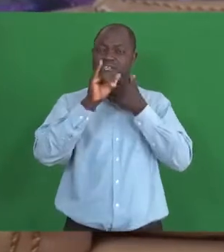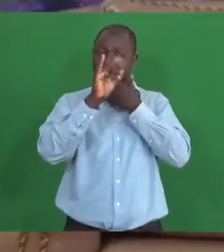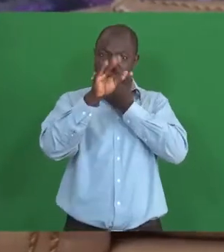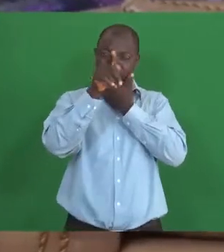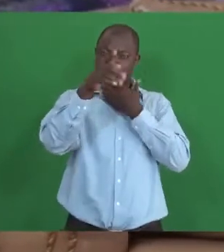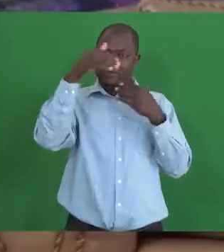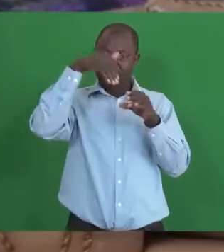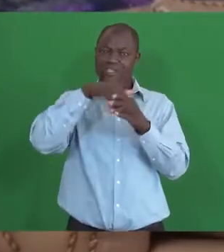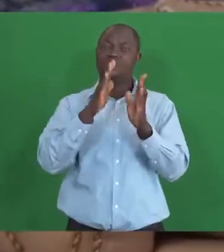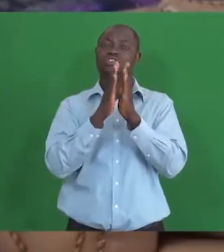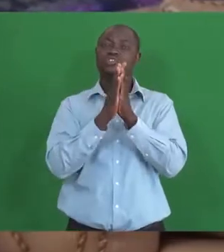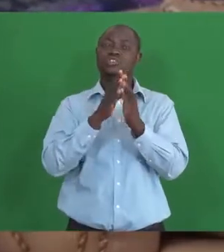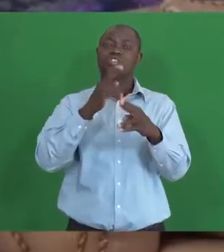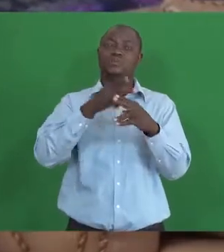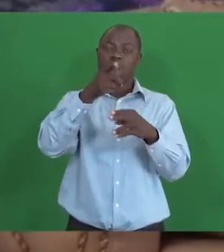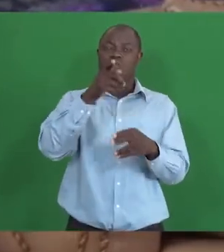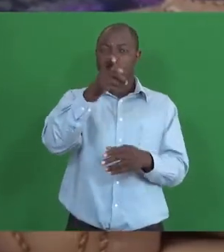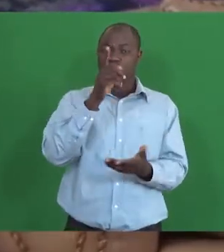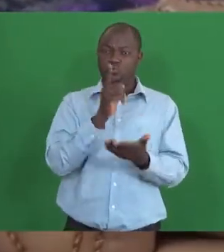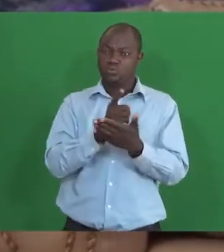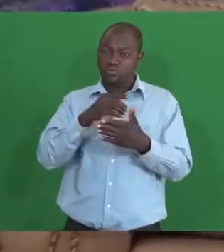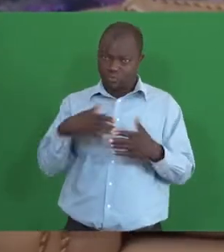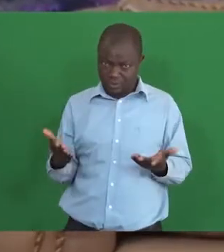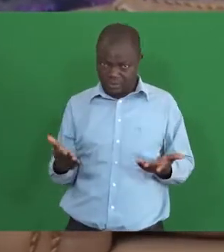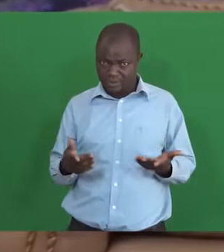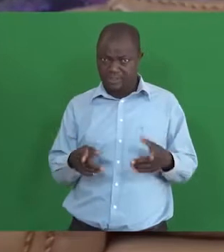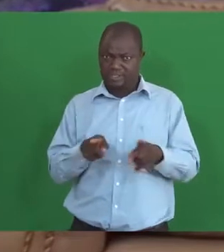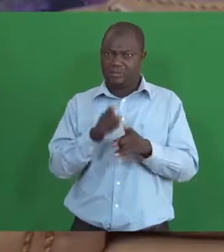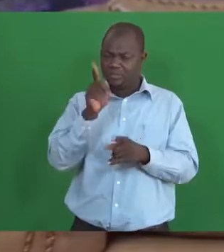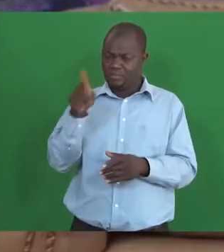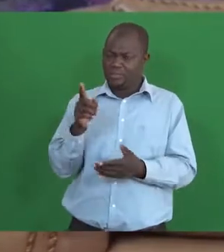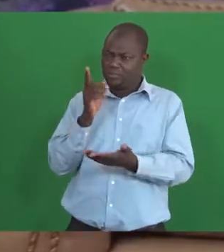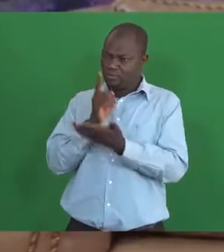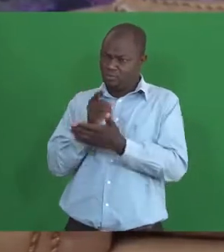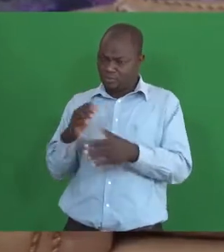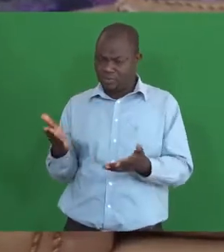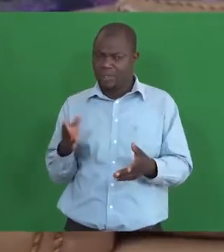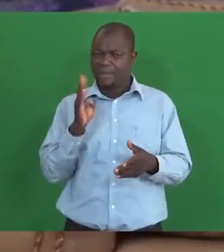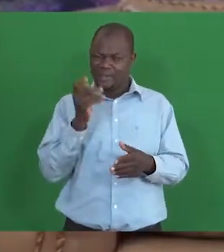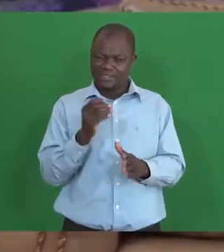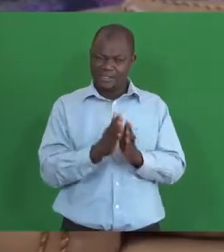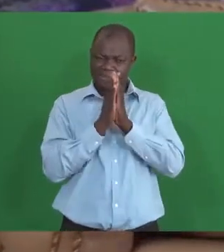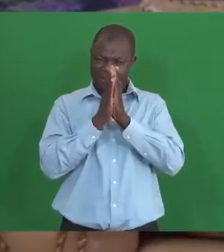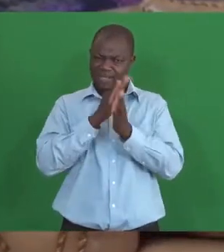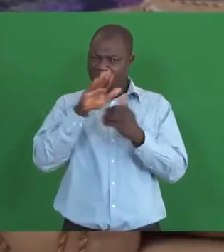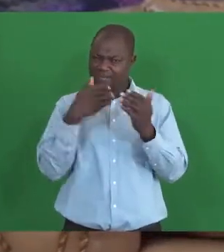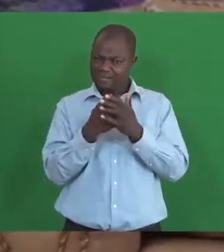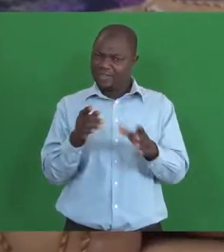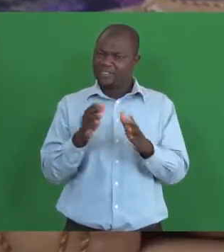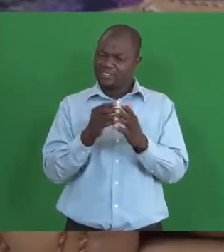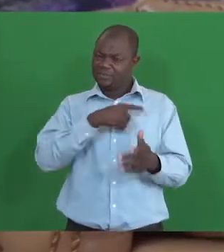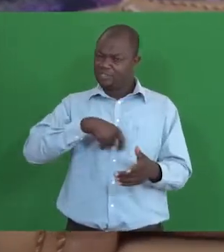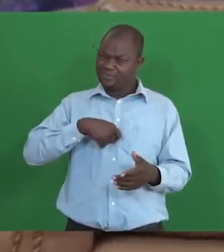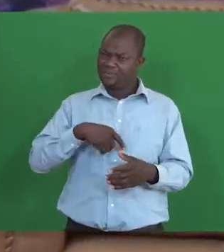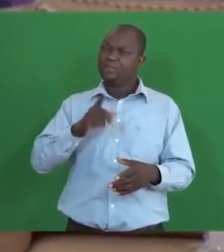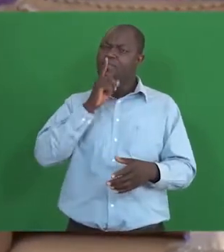muchechi yakati, imimi zviga zvenyu ndeizvi. Kana muri uchechi yakati, zviga zvenyu. Asi kunamata vanachangamire vari kuti